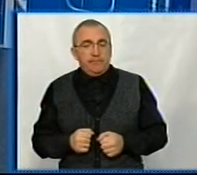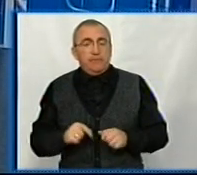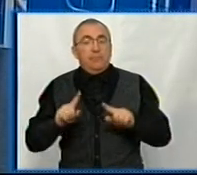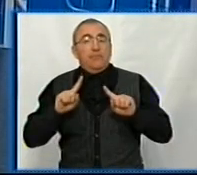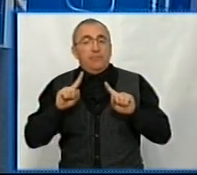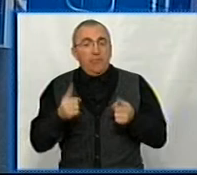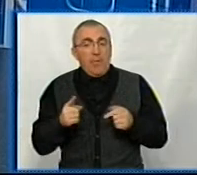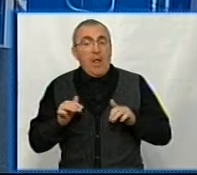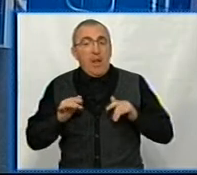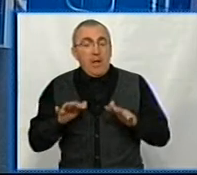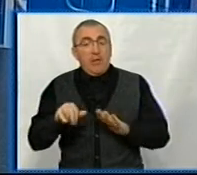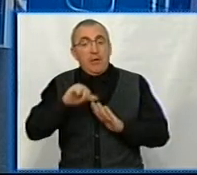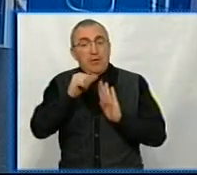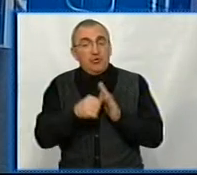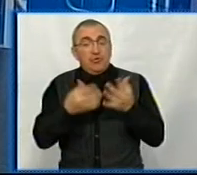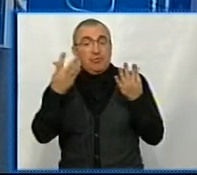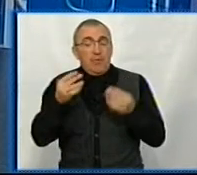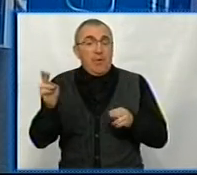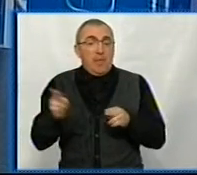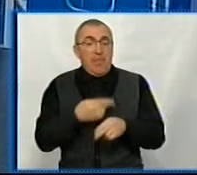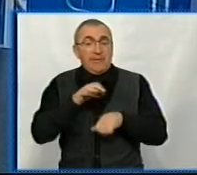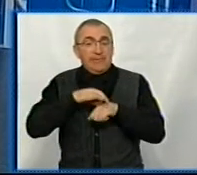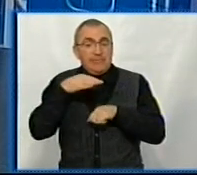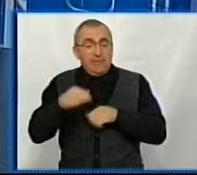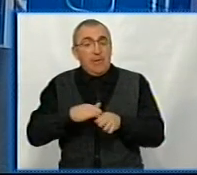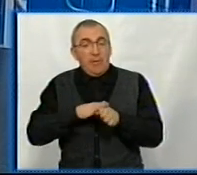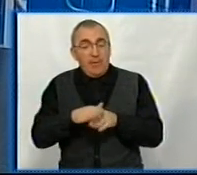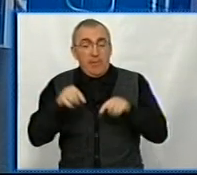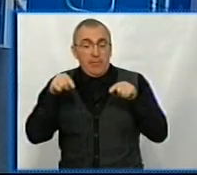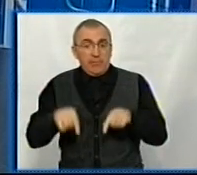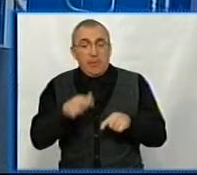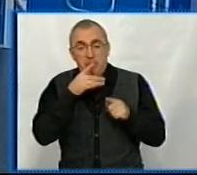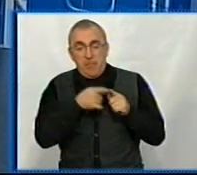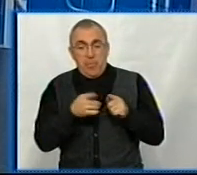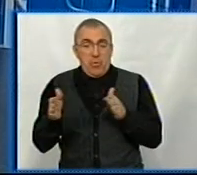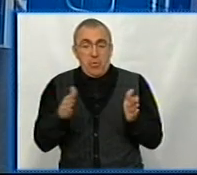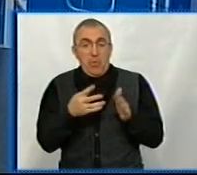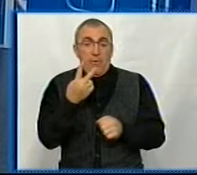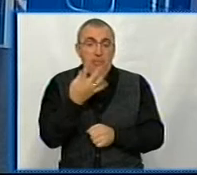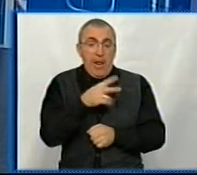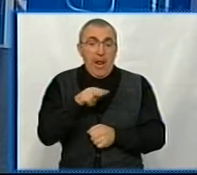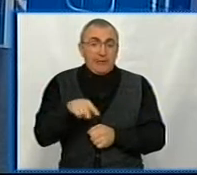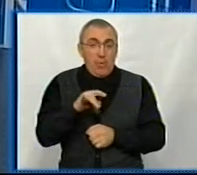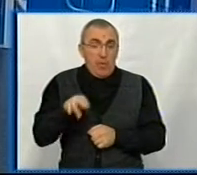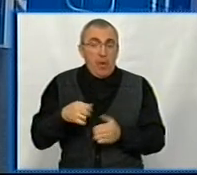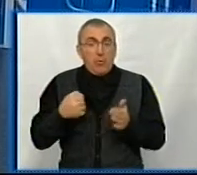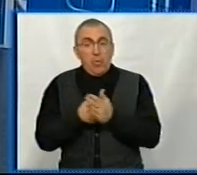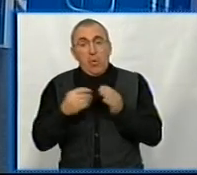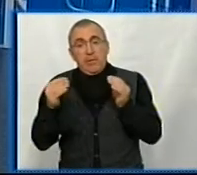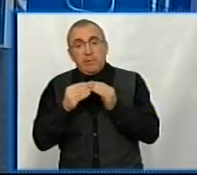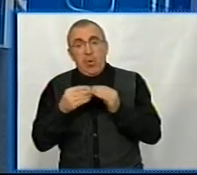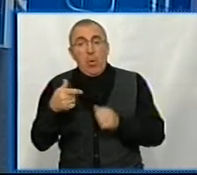Чому акція «16 днів без насильства» відбувається саме в цей проміжок часу з 25 листопада по 10